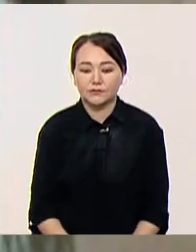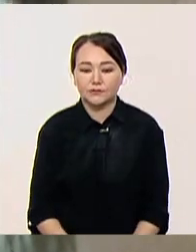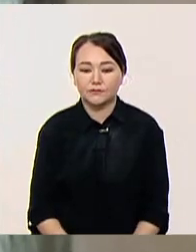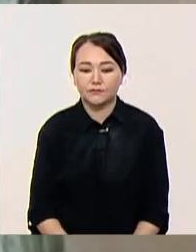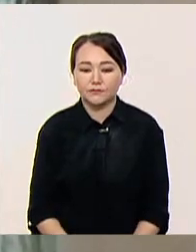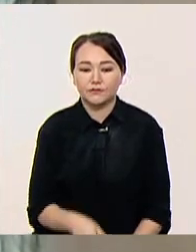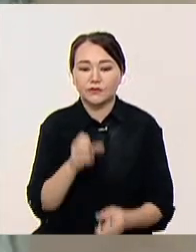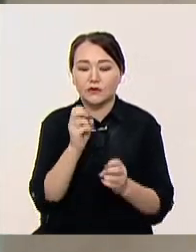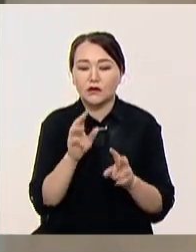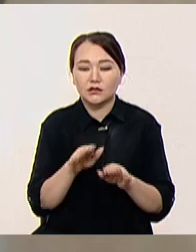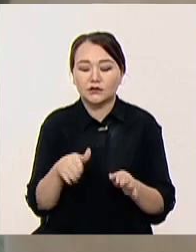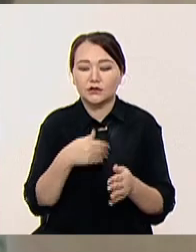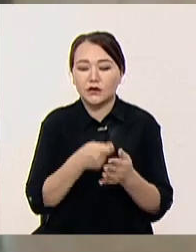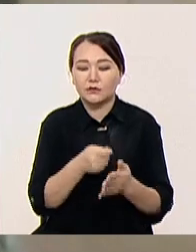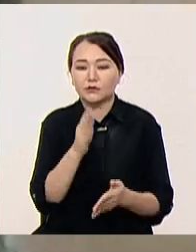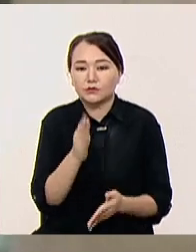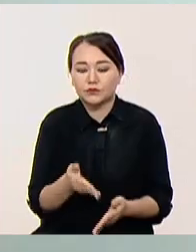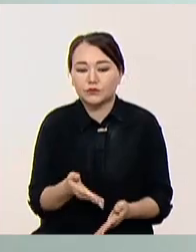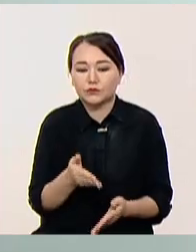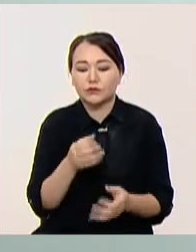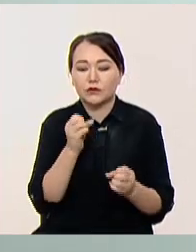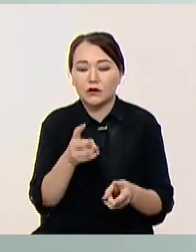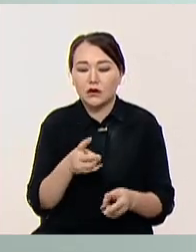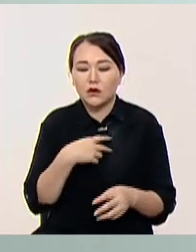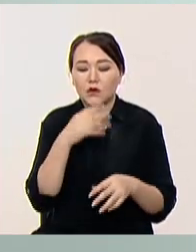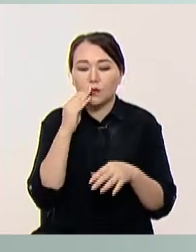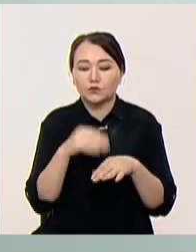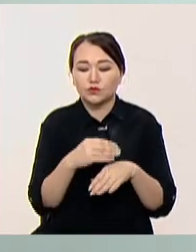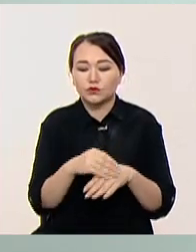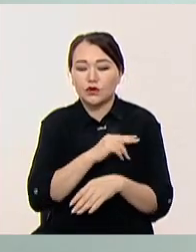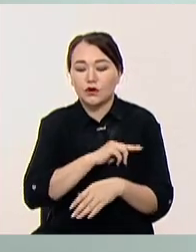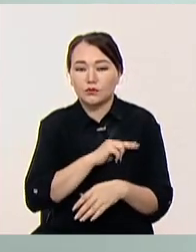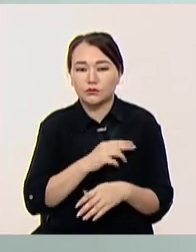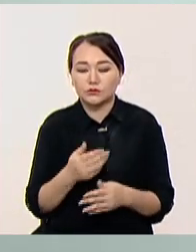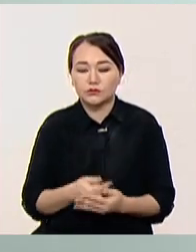Как я детей буду кормить? Вот только муж работает теперь.